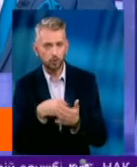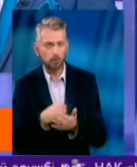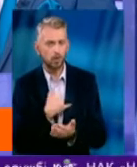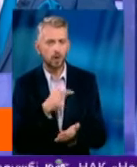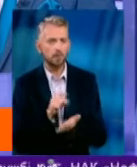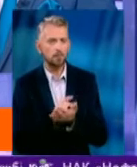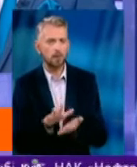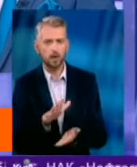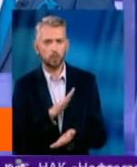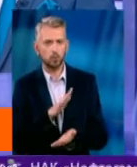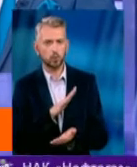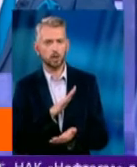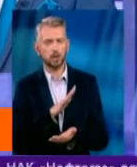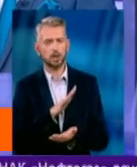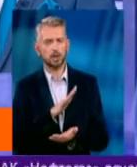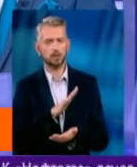бути